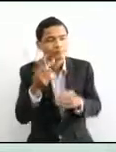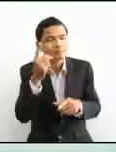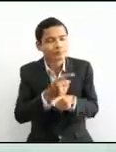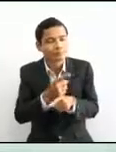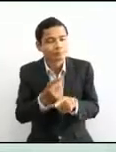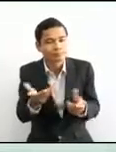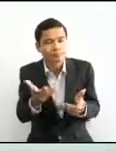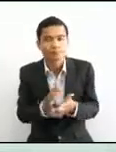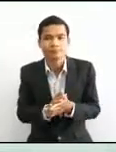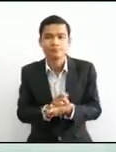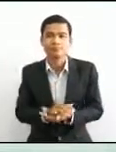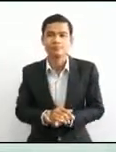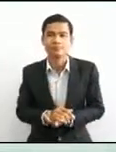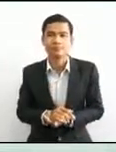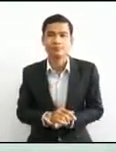tặng ọc nế